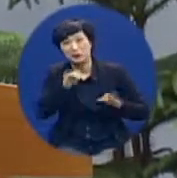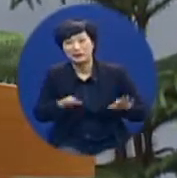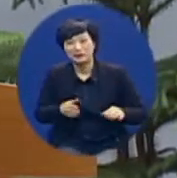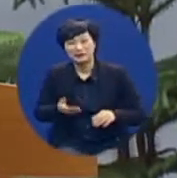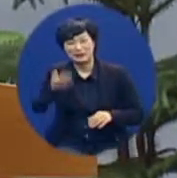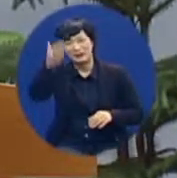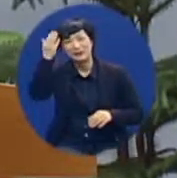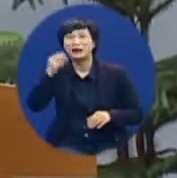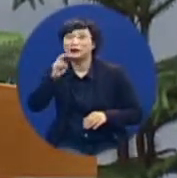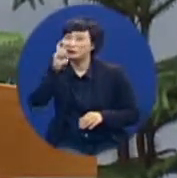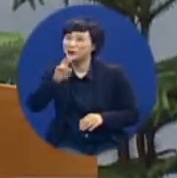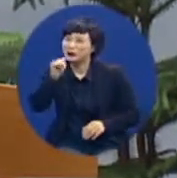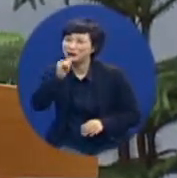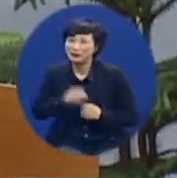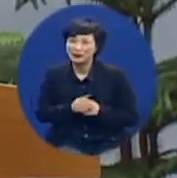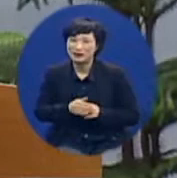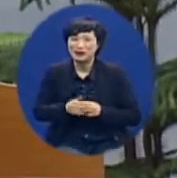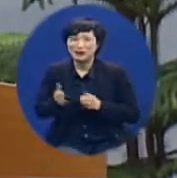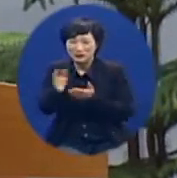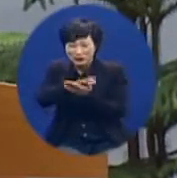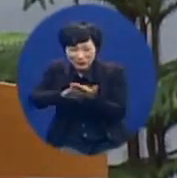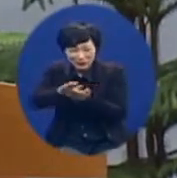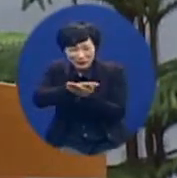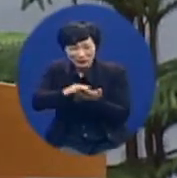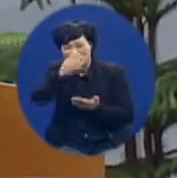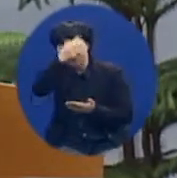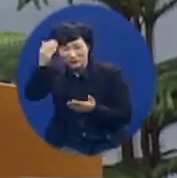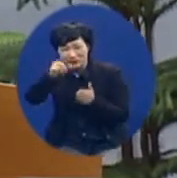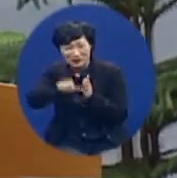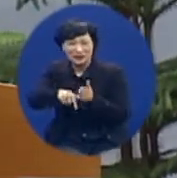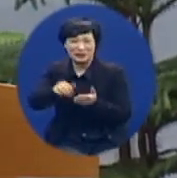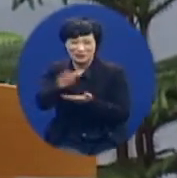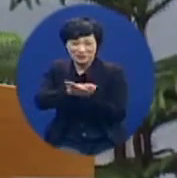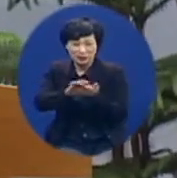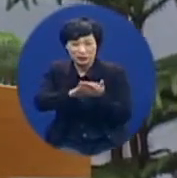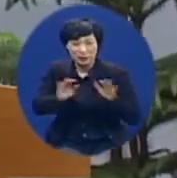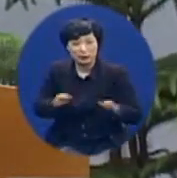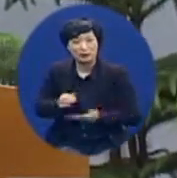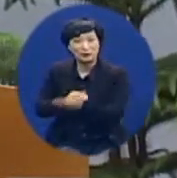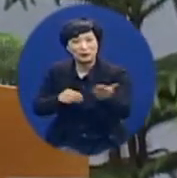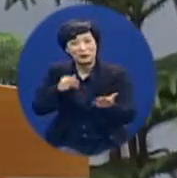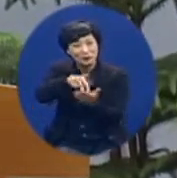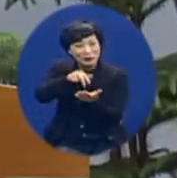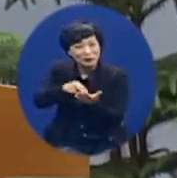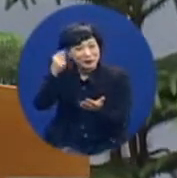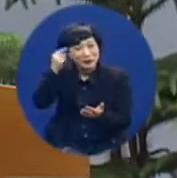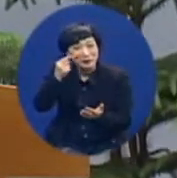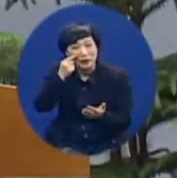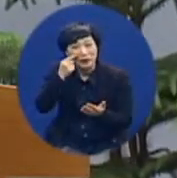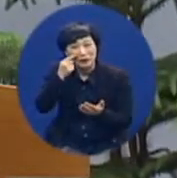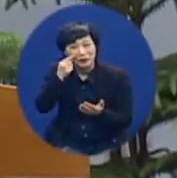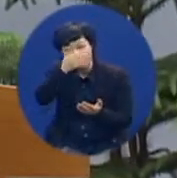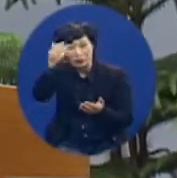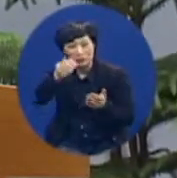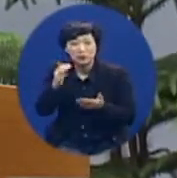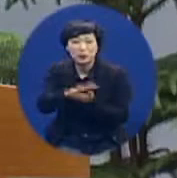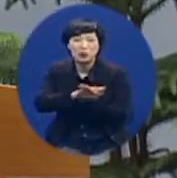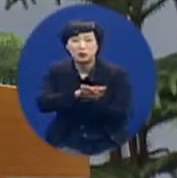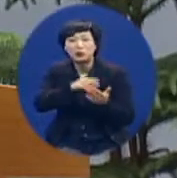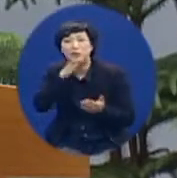있다아 노세 노세 젊어서 노세 젊어서 도면 늙어서 못하게 우리는요